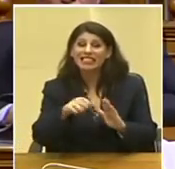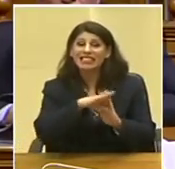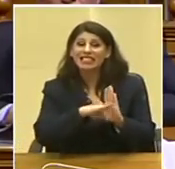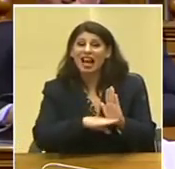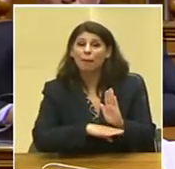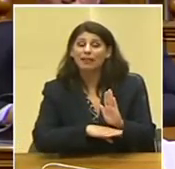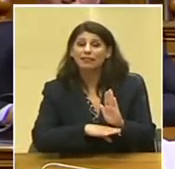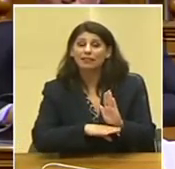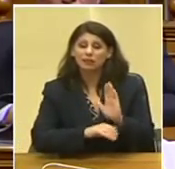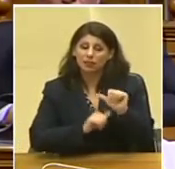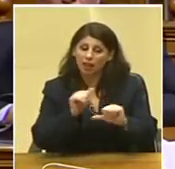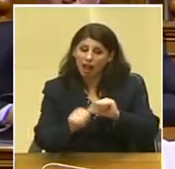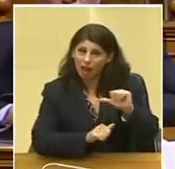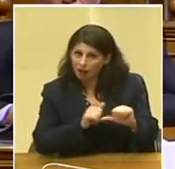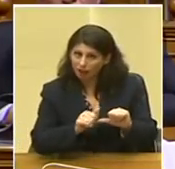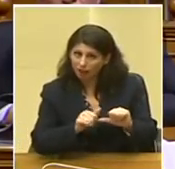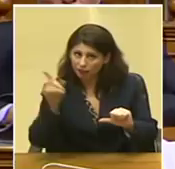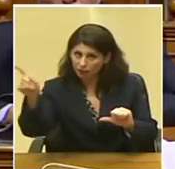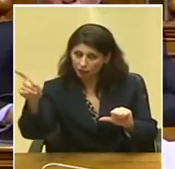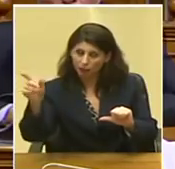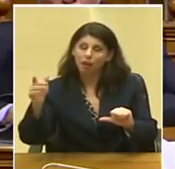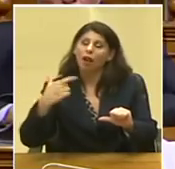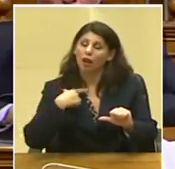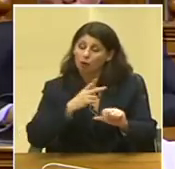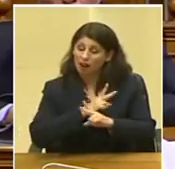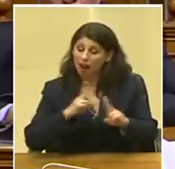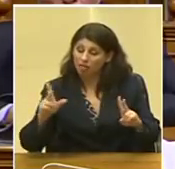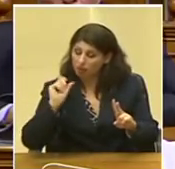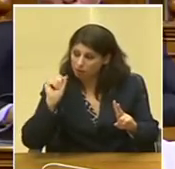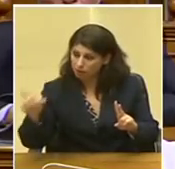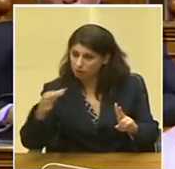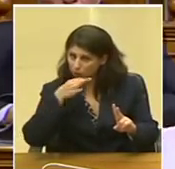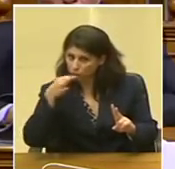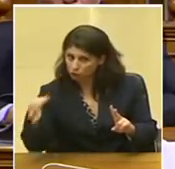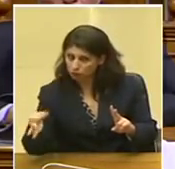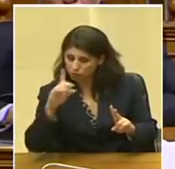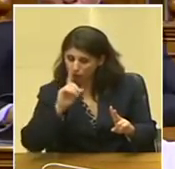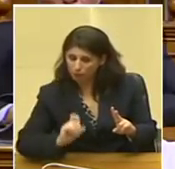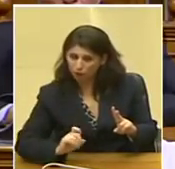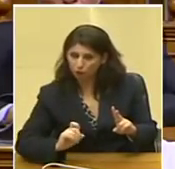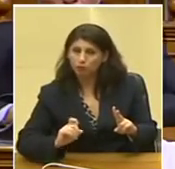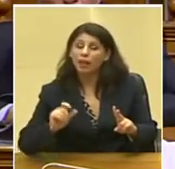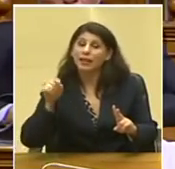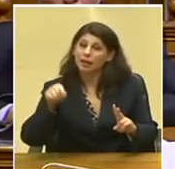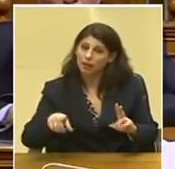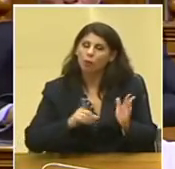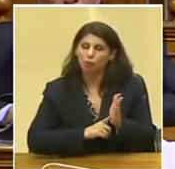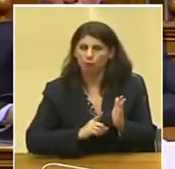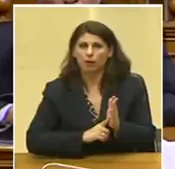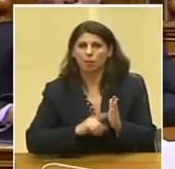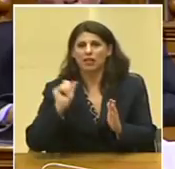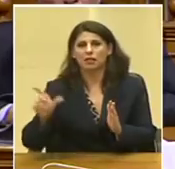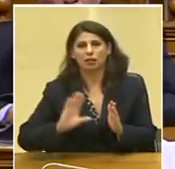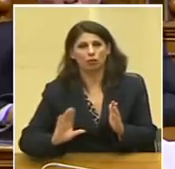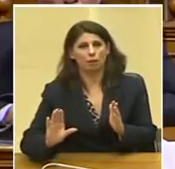δώσει σαφώς μηνύματα που απαιτούνται και εκεί όπου πρέπει να δοθούν.